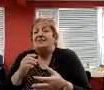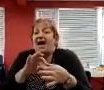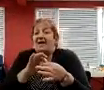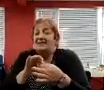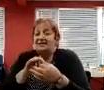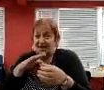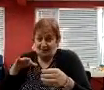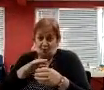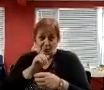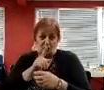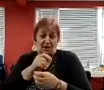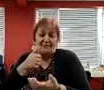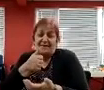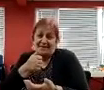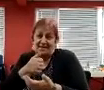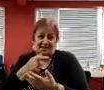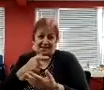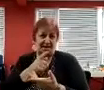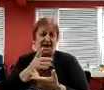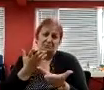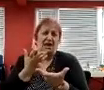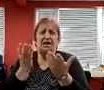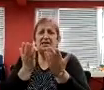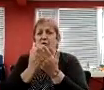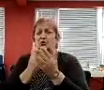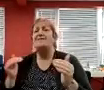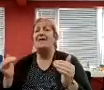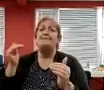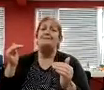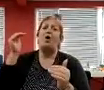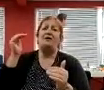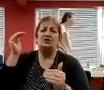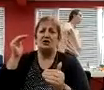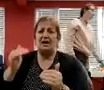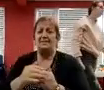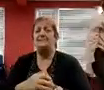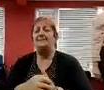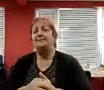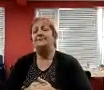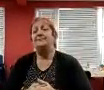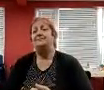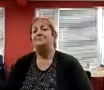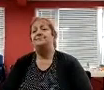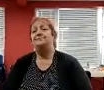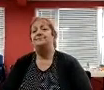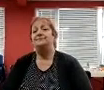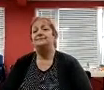върху която трябва да кликнете или да прочетете повече. Окей. Thank